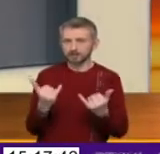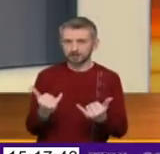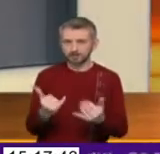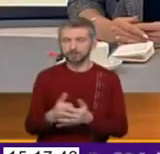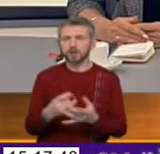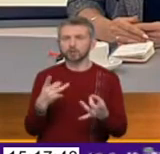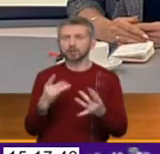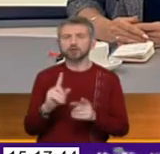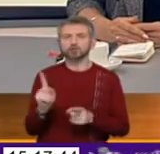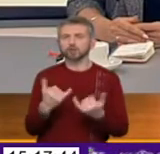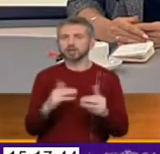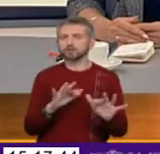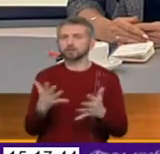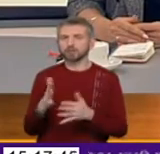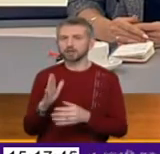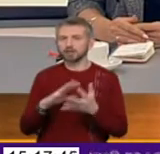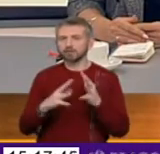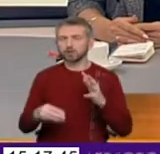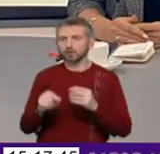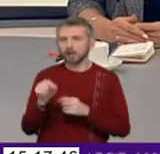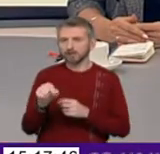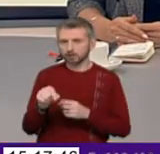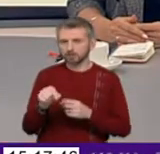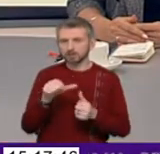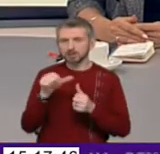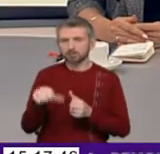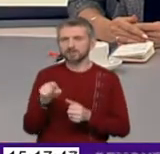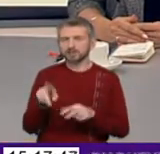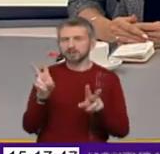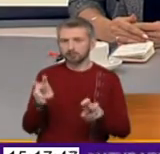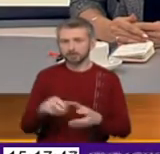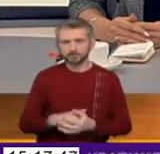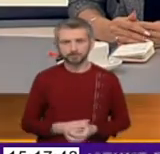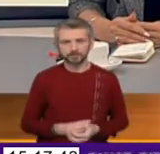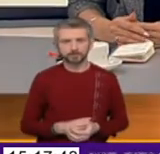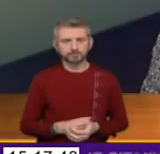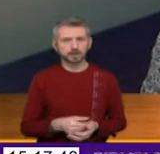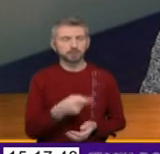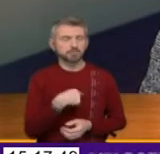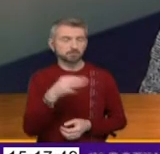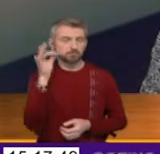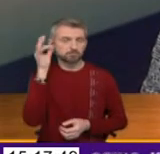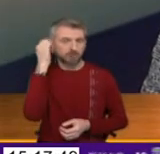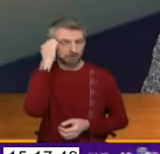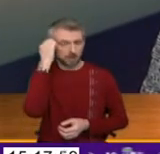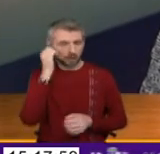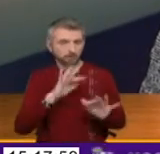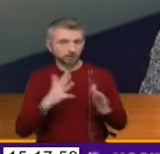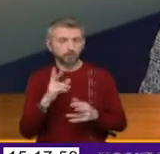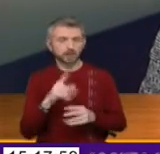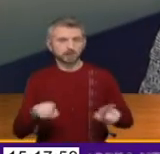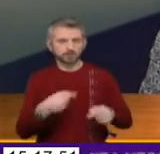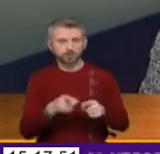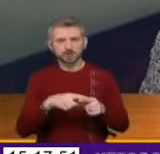Тож, розкажіть, що зараз відбувається на Виноградарі саме в цій темі? Прошу. Ну, ми пам'ятаємо взагалі історію, як створювалося